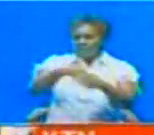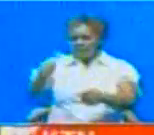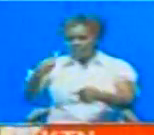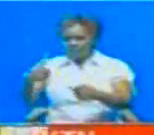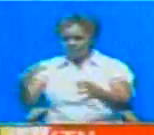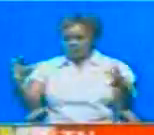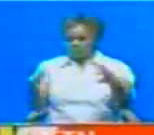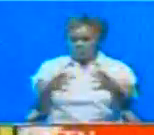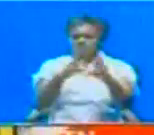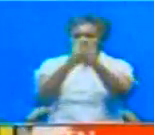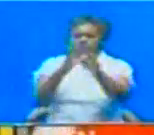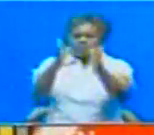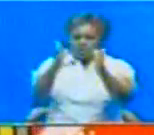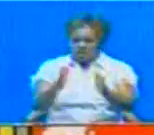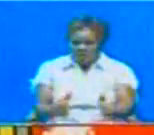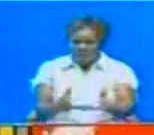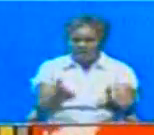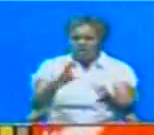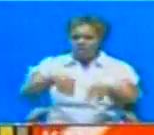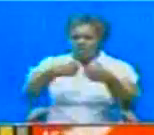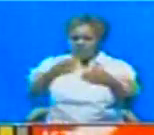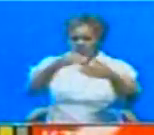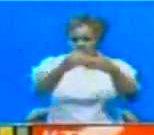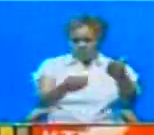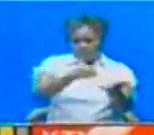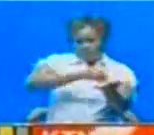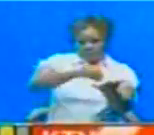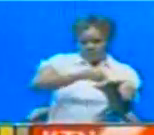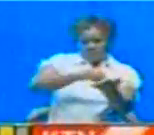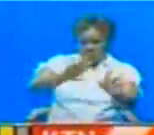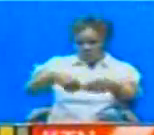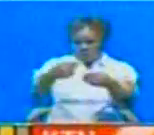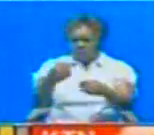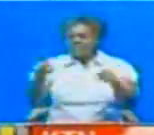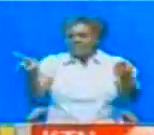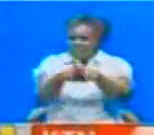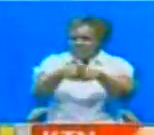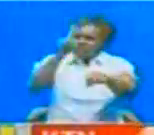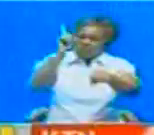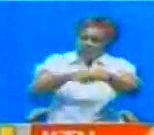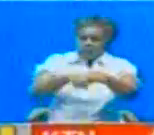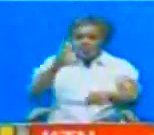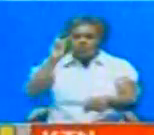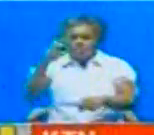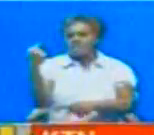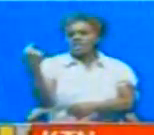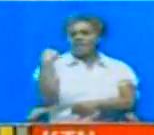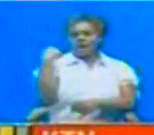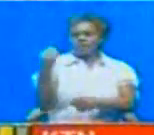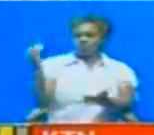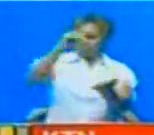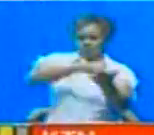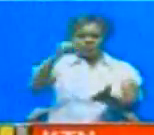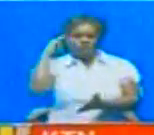wenzake, ripota wetu Masika ndiye alitoa voucha ya simu na kuwapa muda sawa wa kuangalia nambari na kuweka kwa